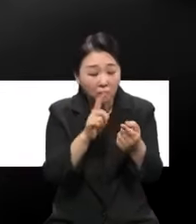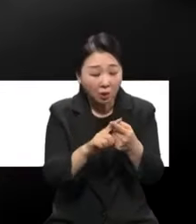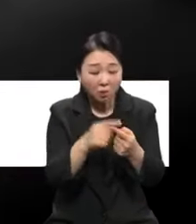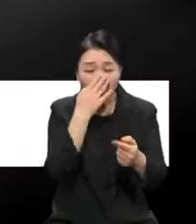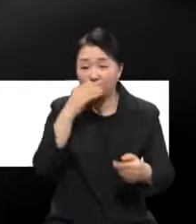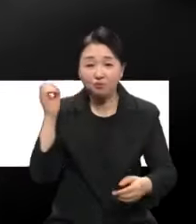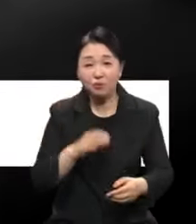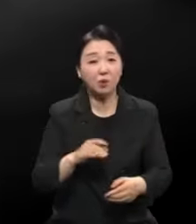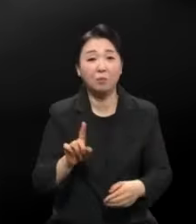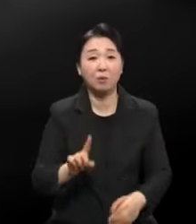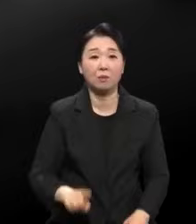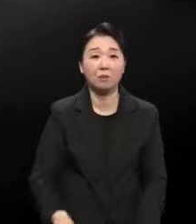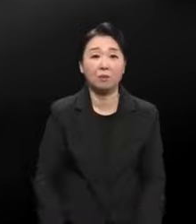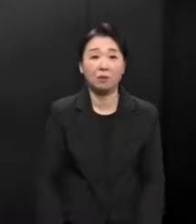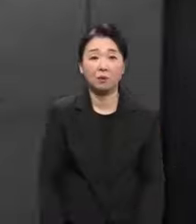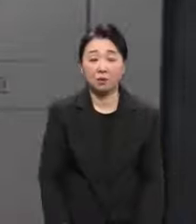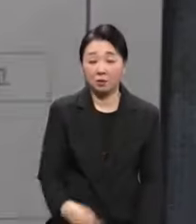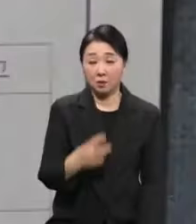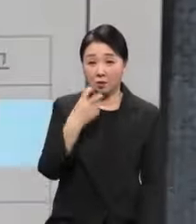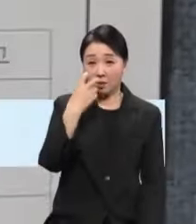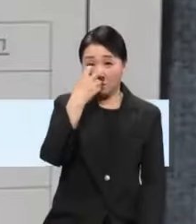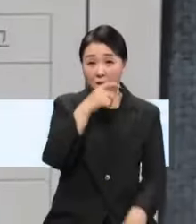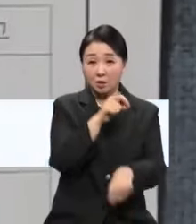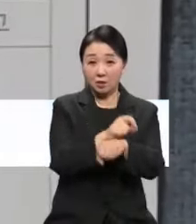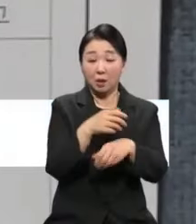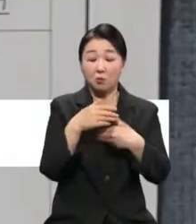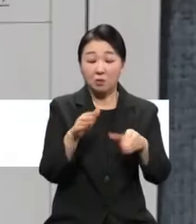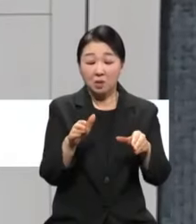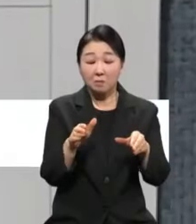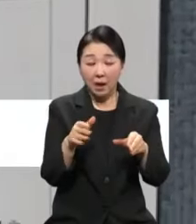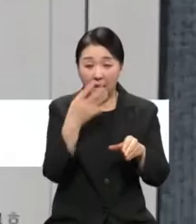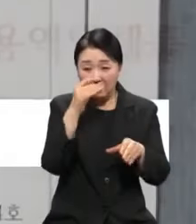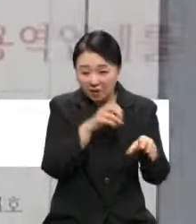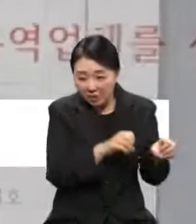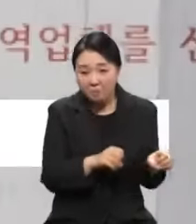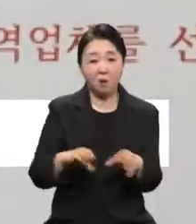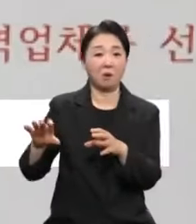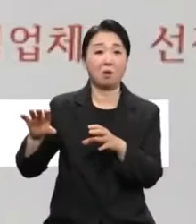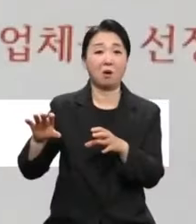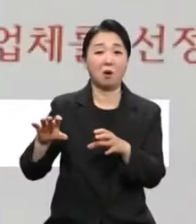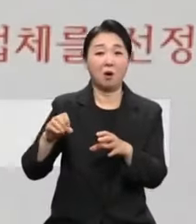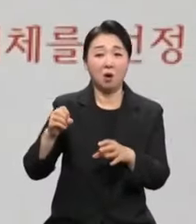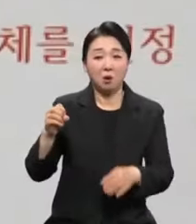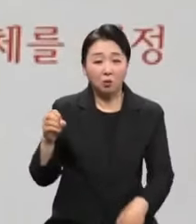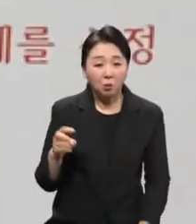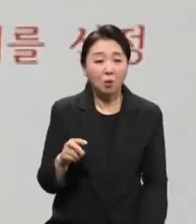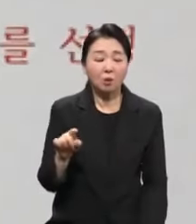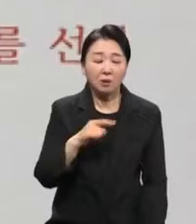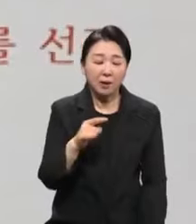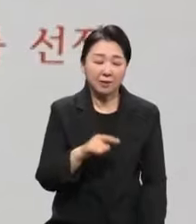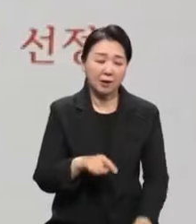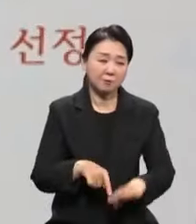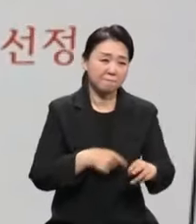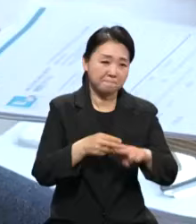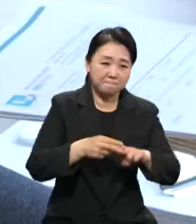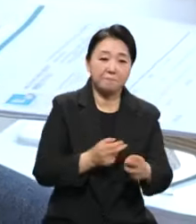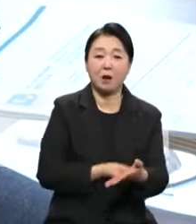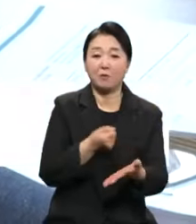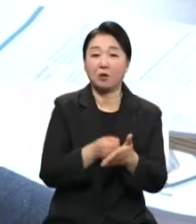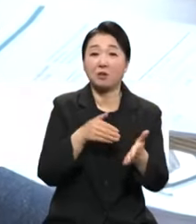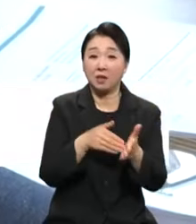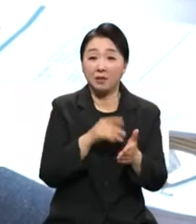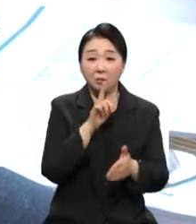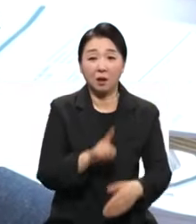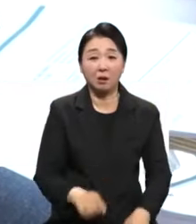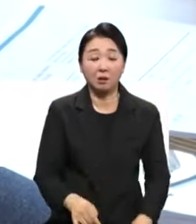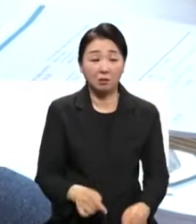무시하고. 관리사무소가 경비와 쓰레기 수거 등 각종 입찰을 마음대로 결정해왔다는 주장도 했습니다. 자기네들이 뭐 정보를